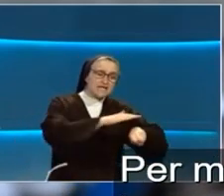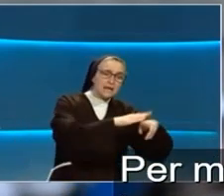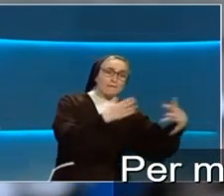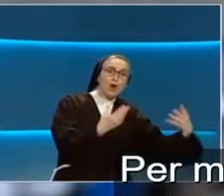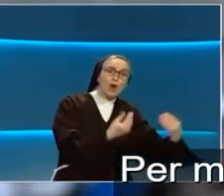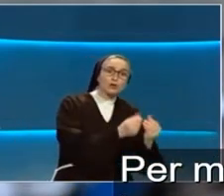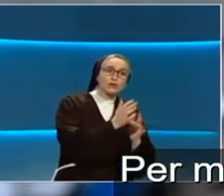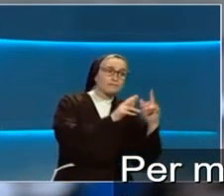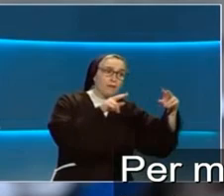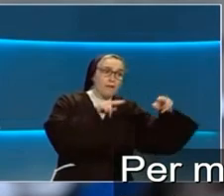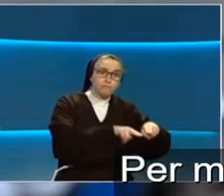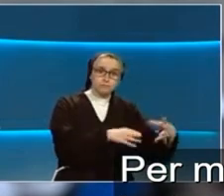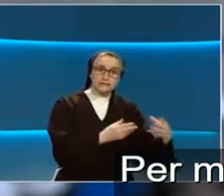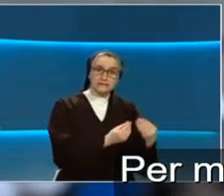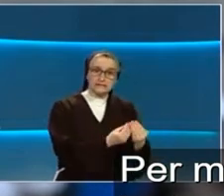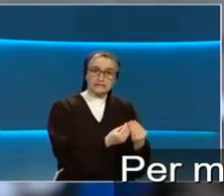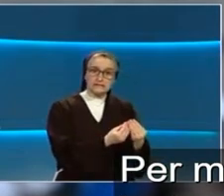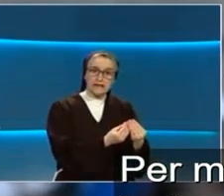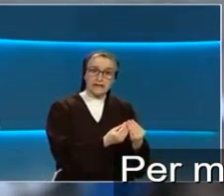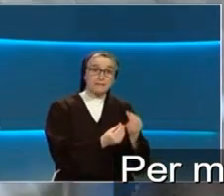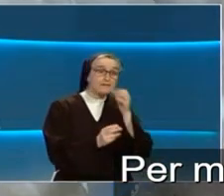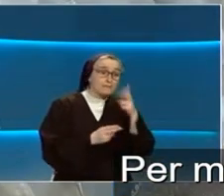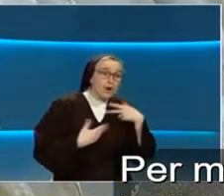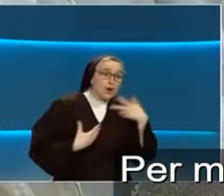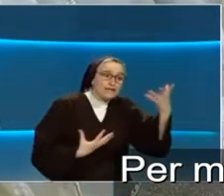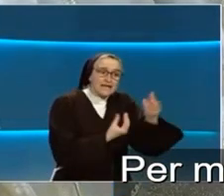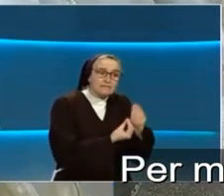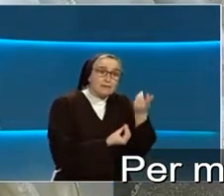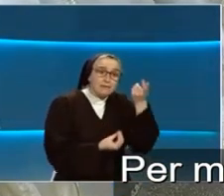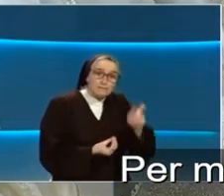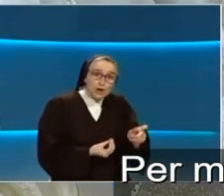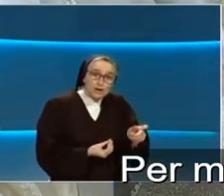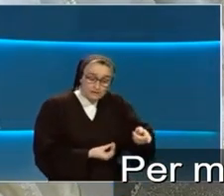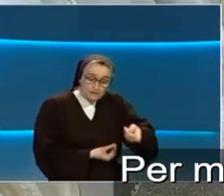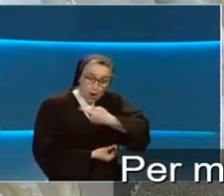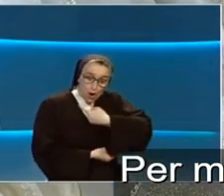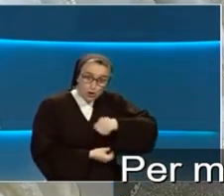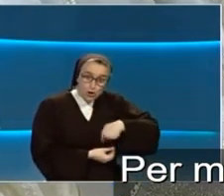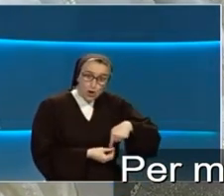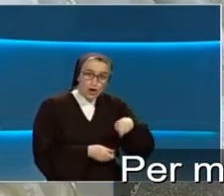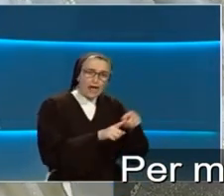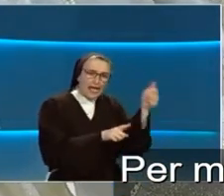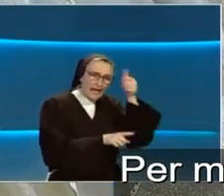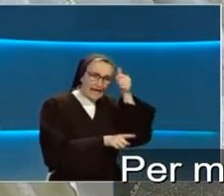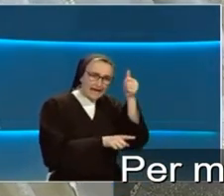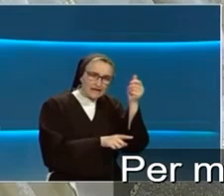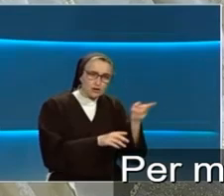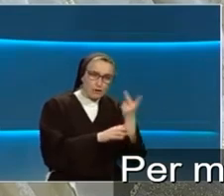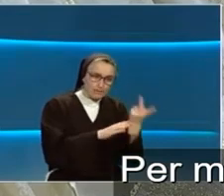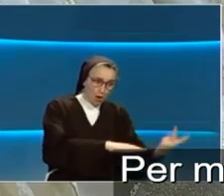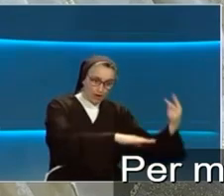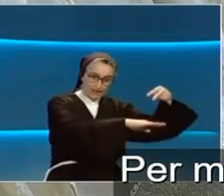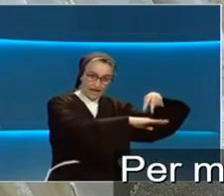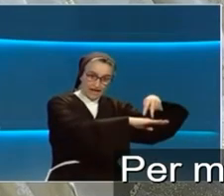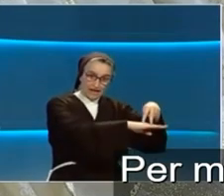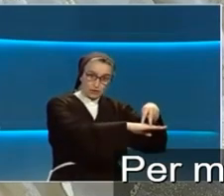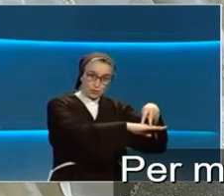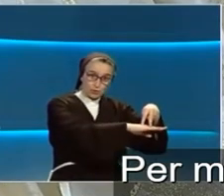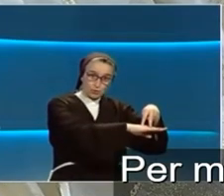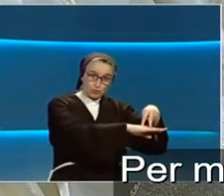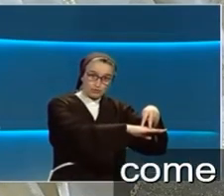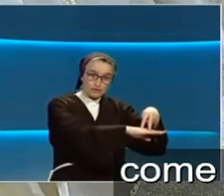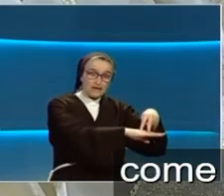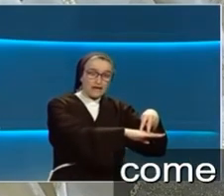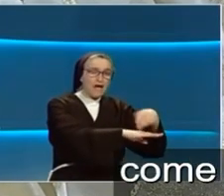insieme a Lui nella morte, affinché, come Cristo fu risuscitato dai morti